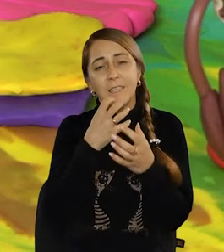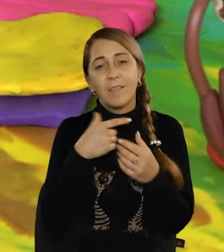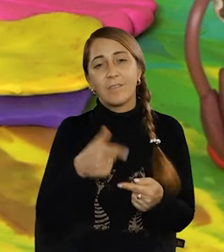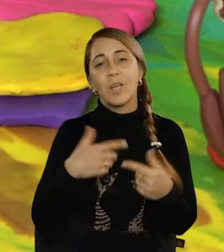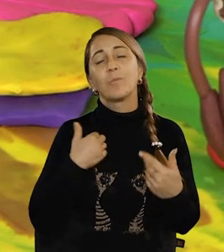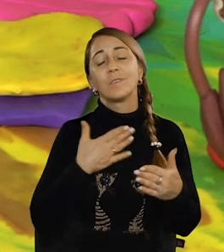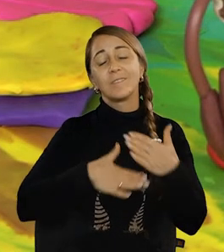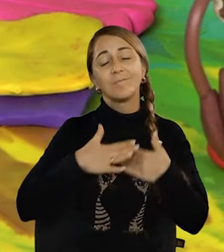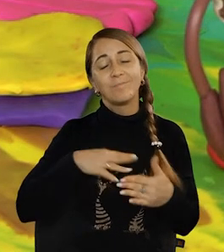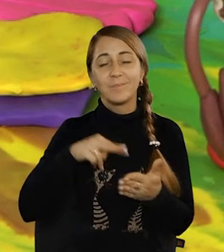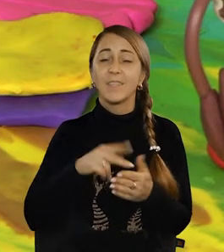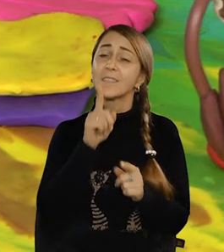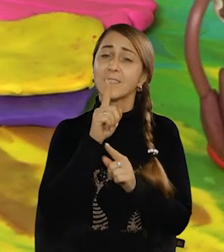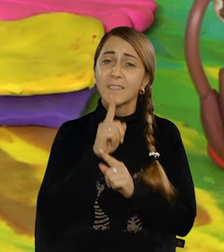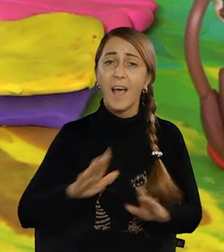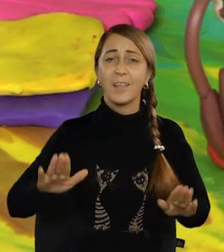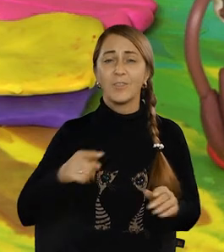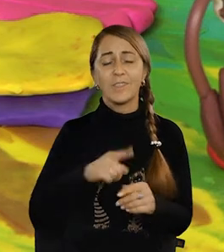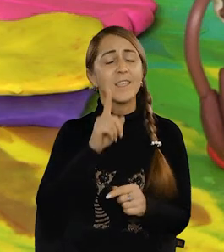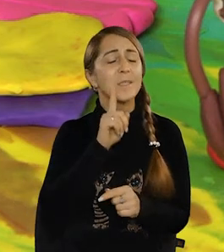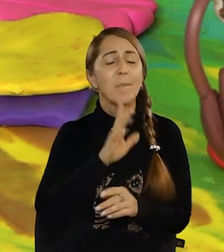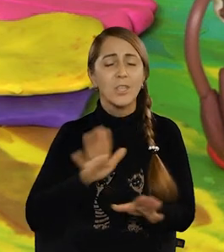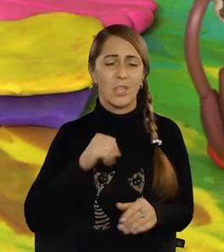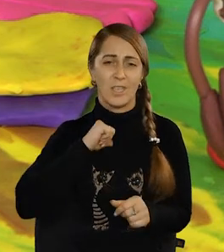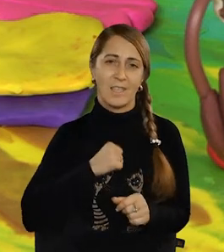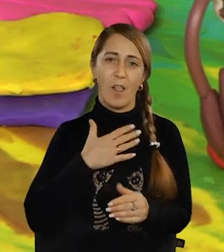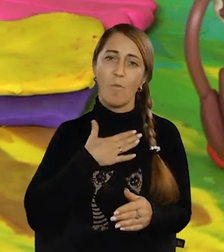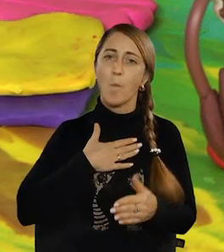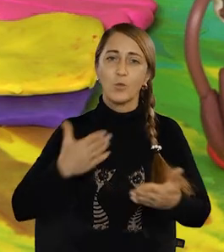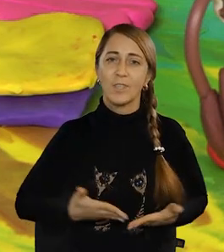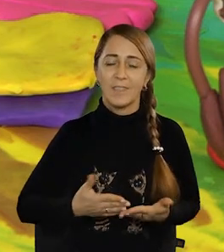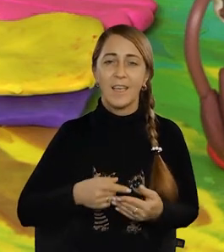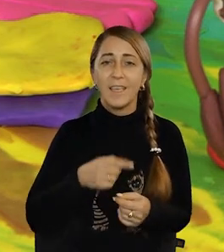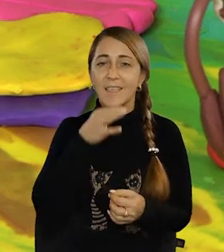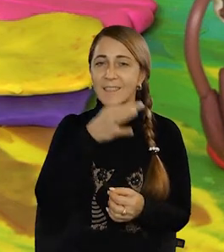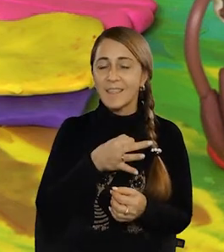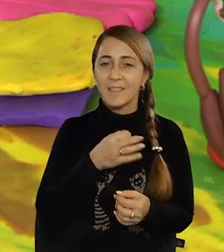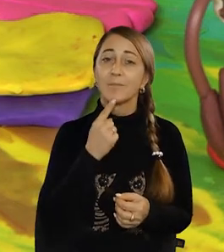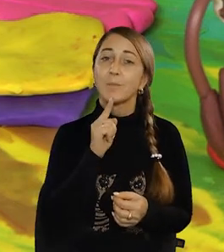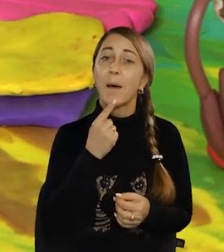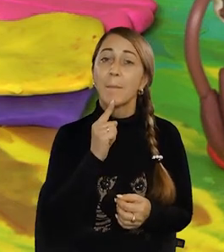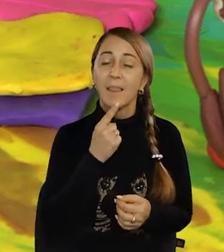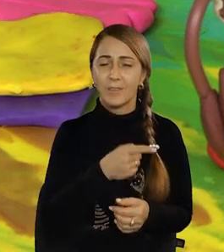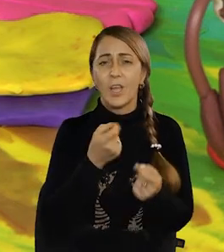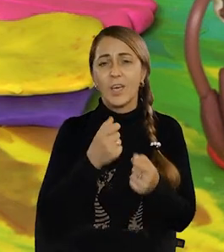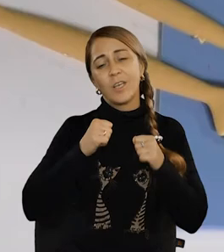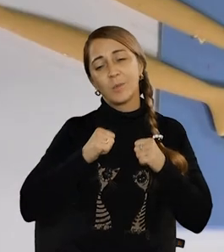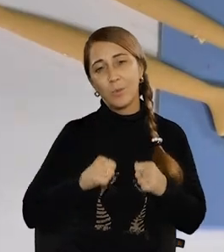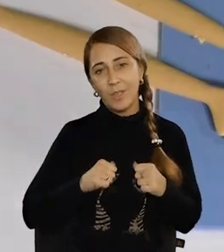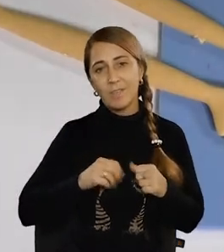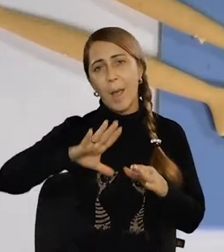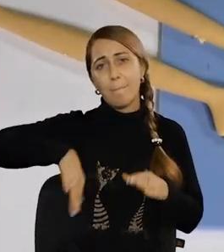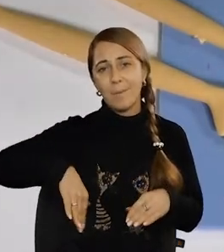так радісно і затишно. «Це найсмачніше сало в моєму житті», – промовила мармеладка, трішки заспокоївшись